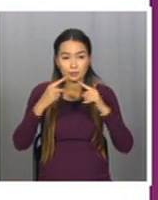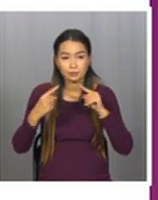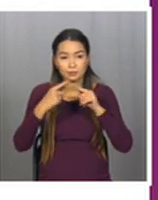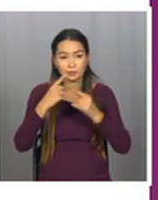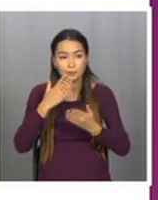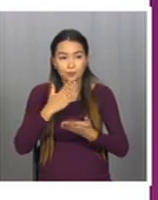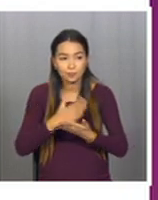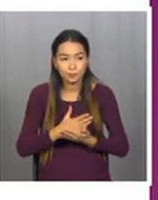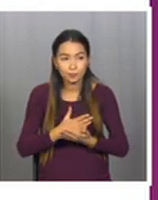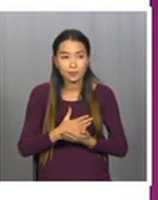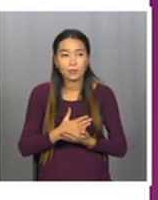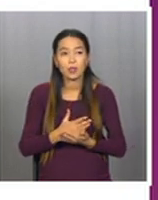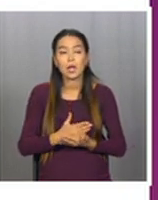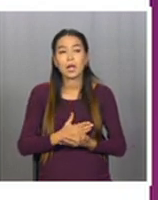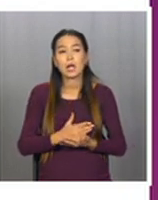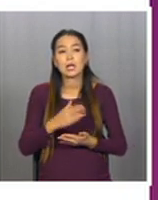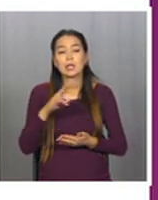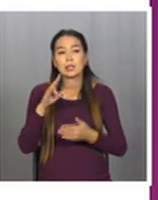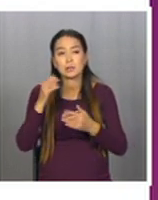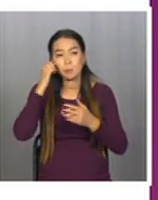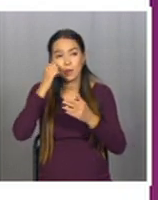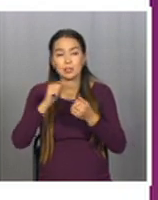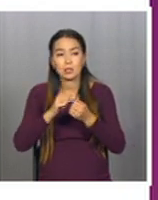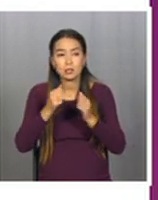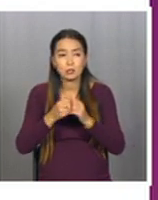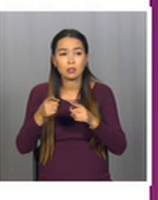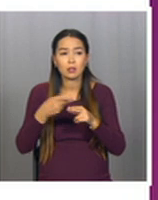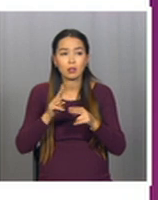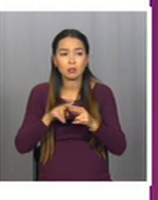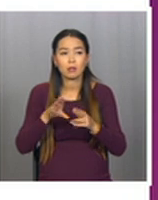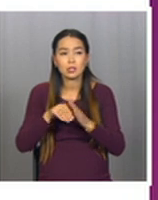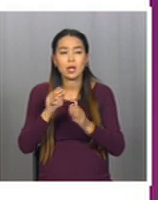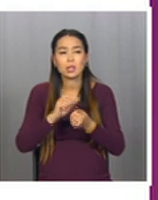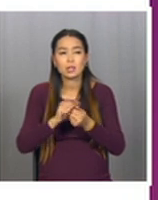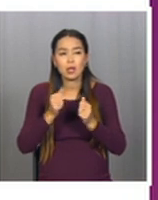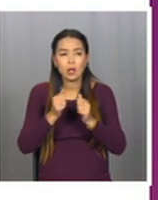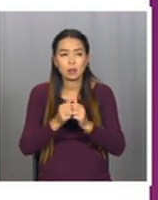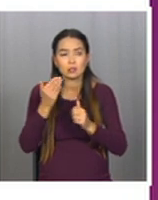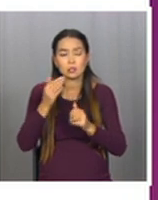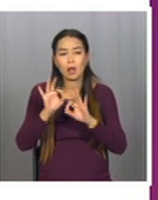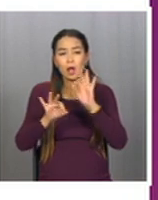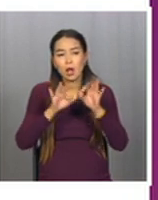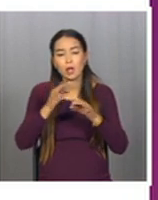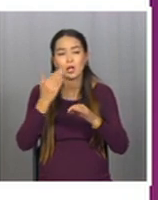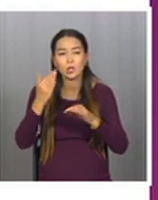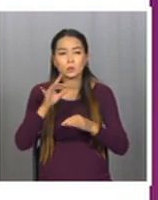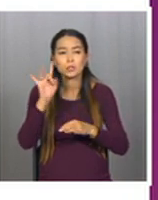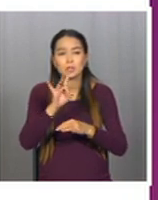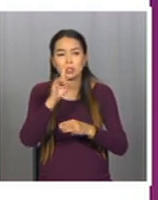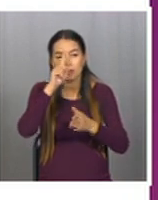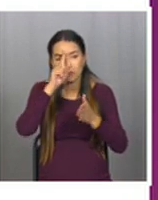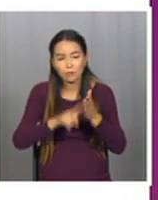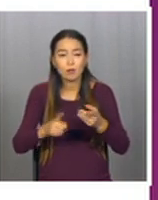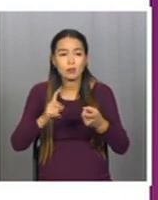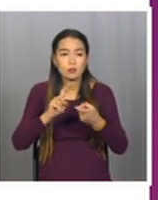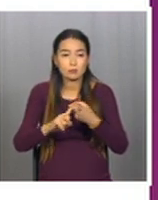Дын ескерткіші өнделмеген тақта тастан қаланған. Бұл архитектуралық құрылыстың діни сенімге байланысты